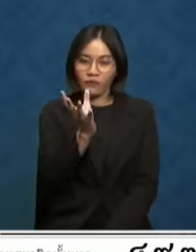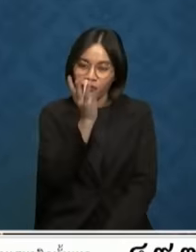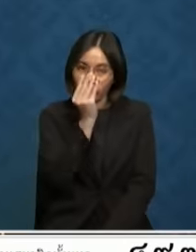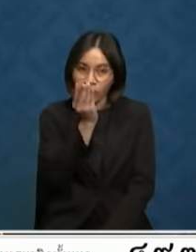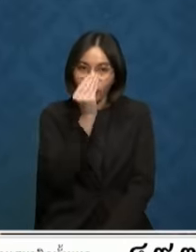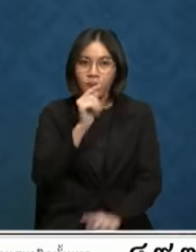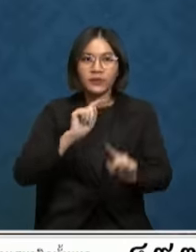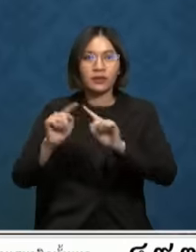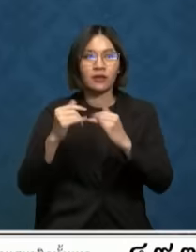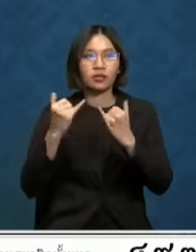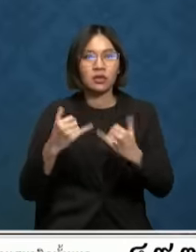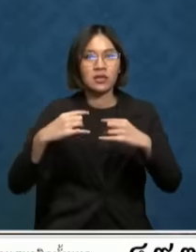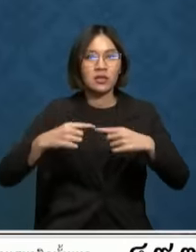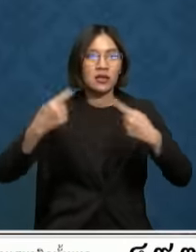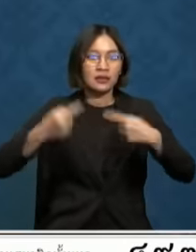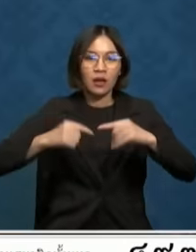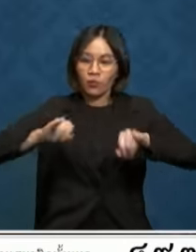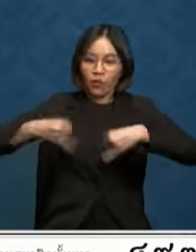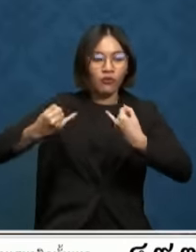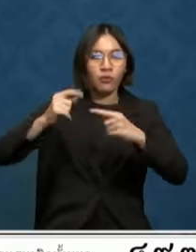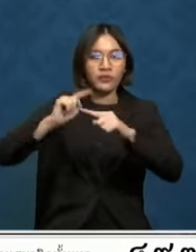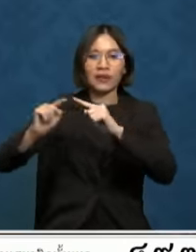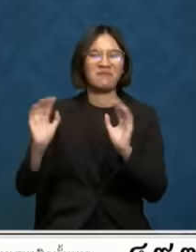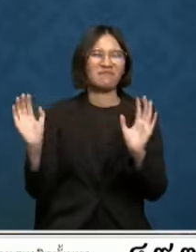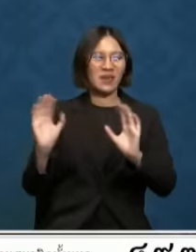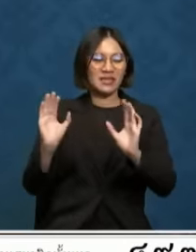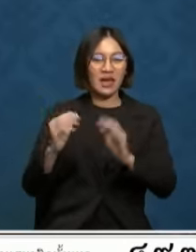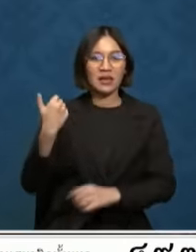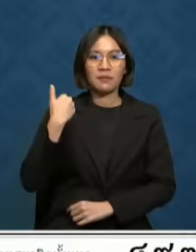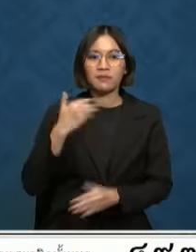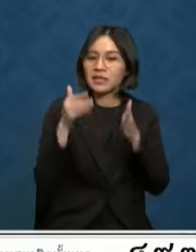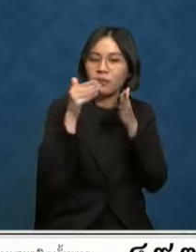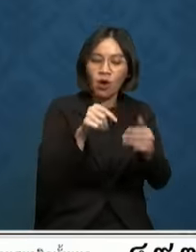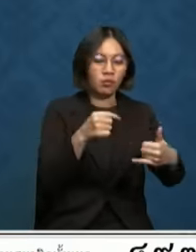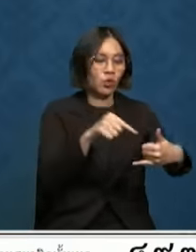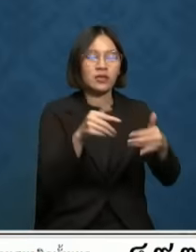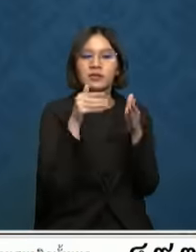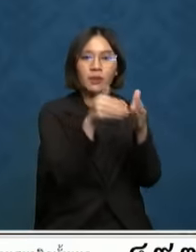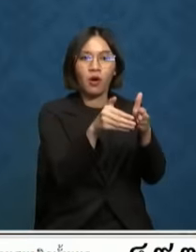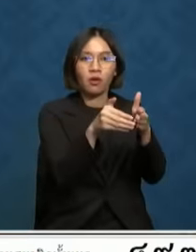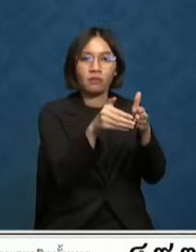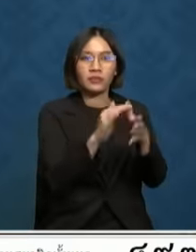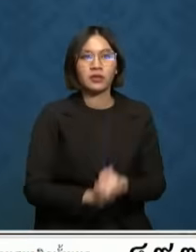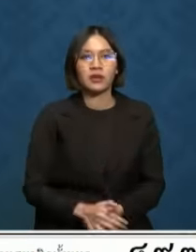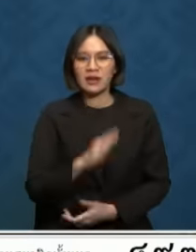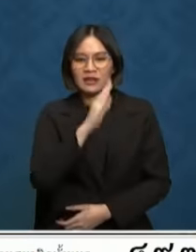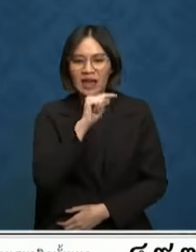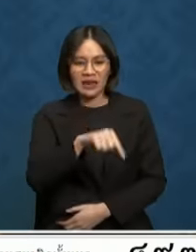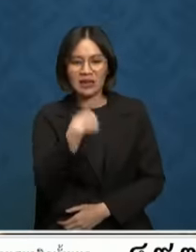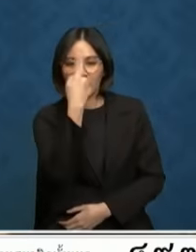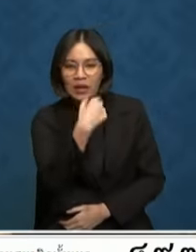บ้านเราไม่มีข้อขัดแย้งกับองค์กรตุลาการทั้งหมดนะครับเรามีเรื่องเฉพาะบุคคลนิ้วร้ายไหนร้าย